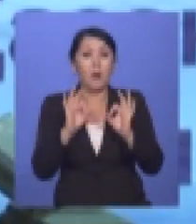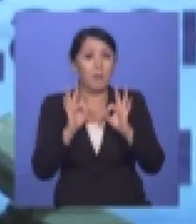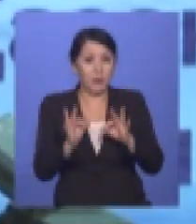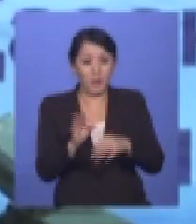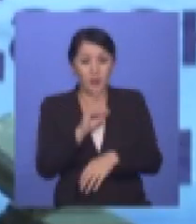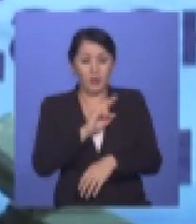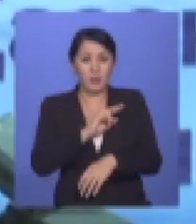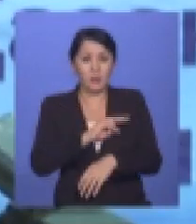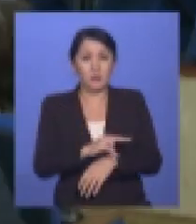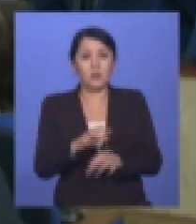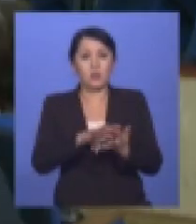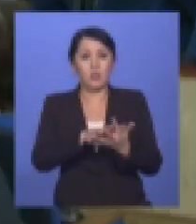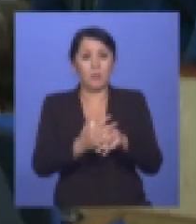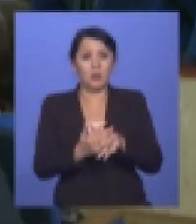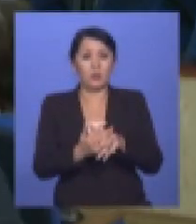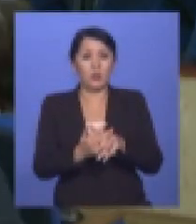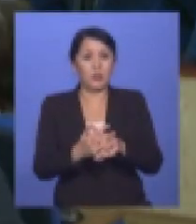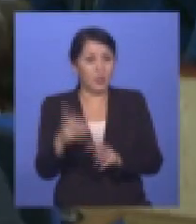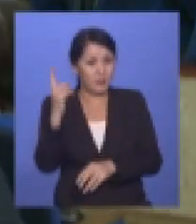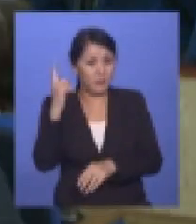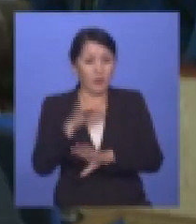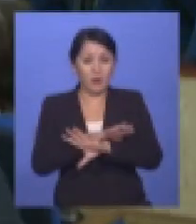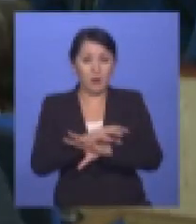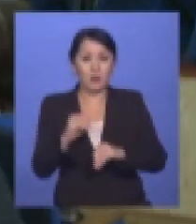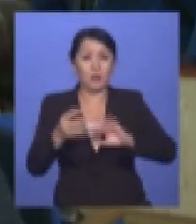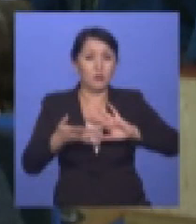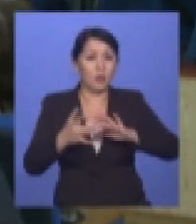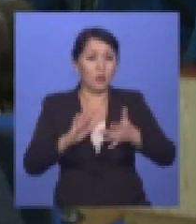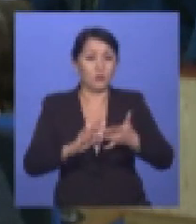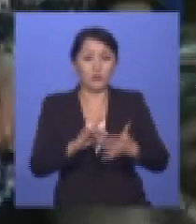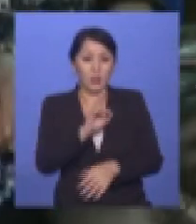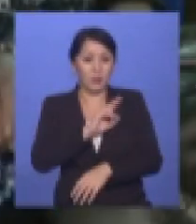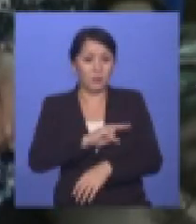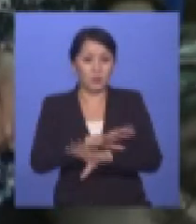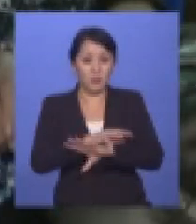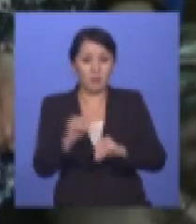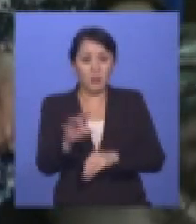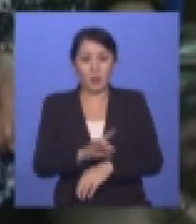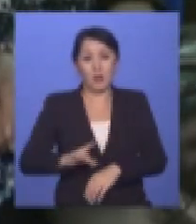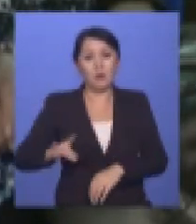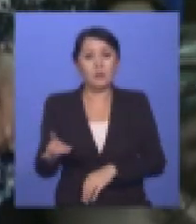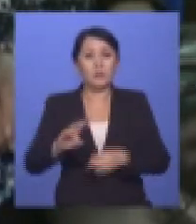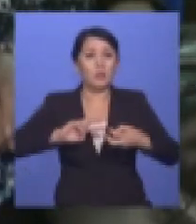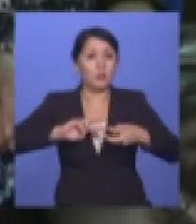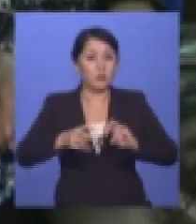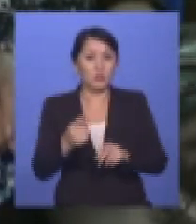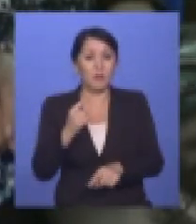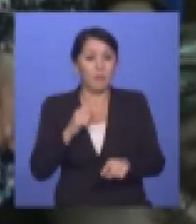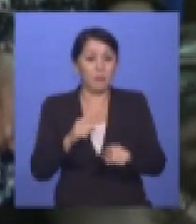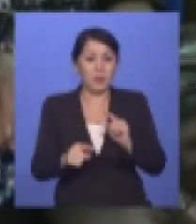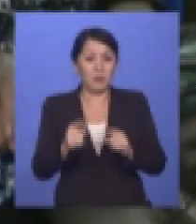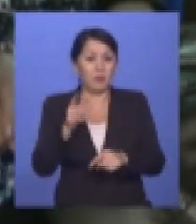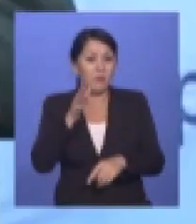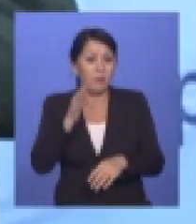жұмыс істейтінін, бірақ елді мекеннің шетінде байланыс жоқ екенін, интернет тіпті ұстамайтынын айтты. Өңір басшысы бұл мәселені қысқа мерзімде